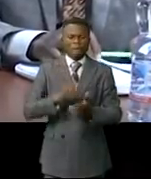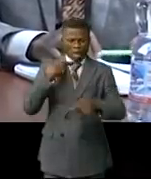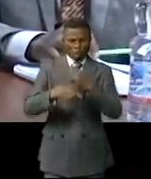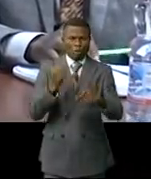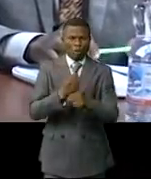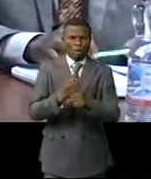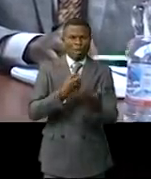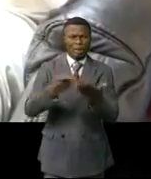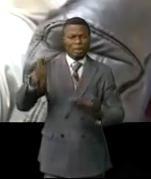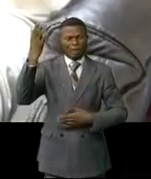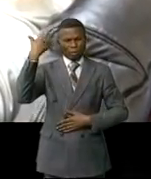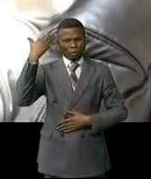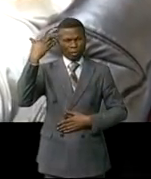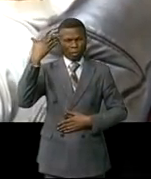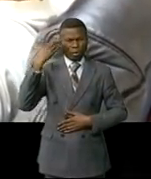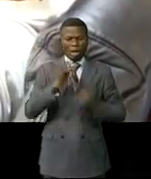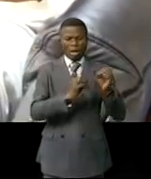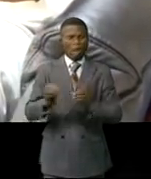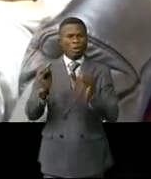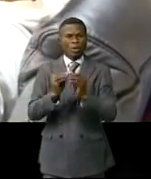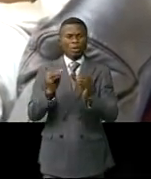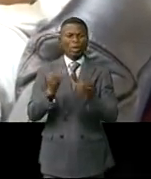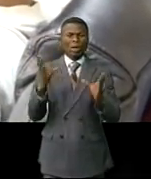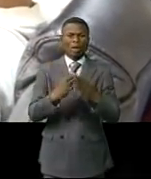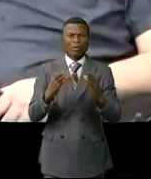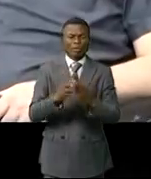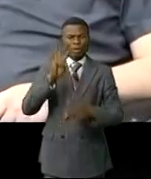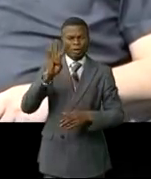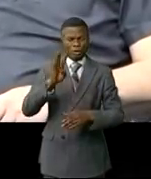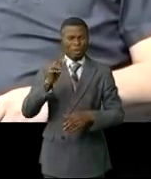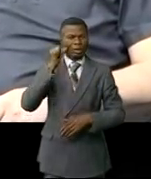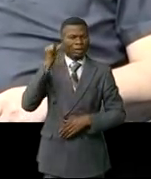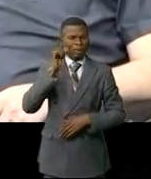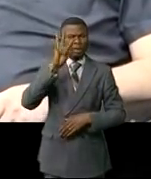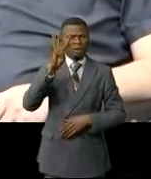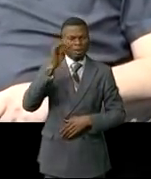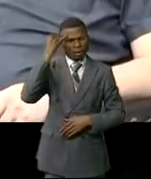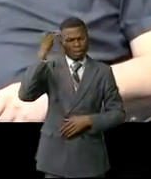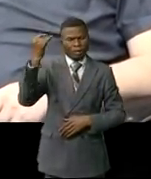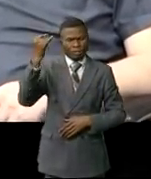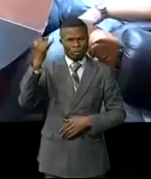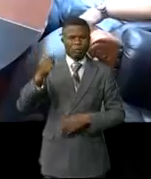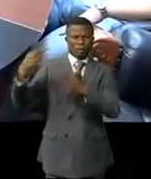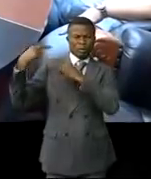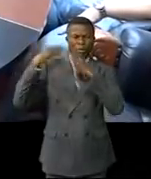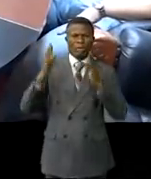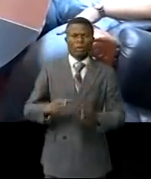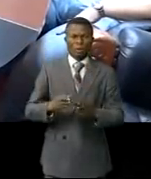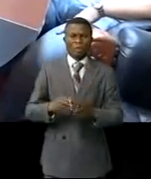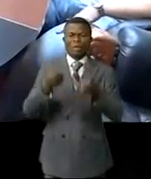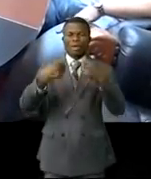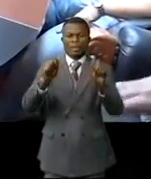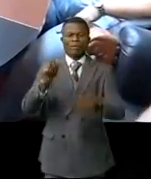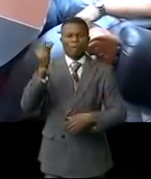depuis la semaine dernière, a présidé une séance de travail ce jeudi à Kinshasa à l'intention de responsables des comptoirs des ventes